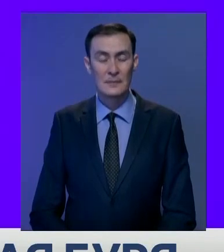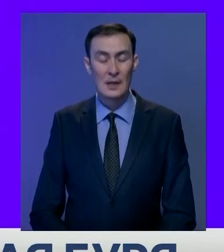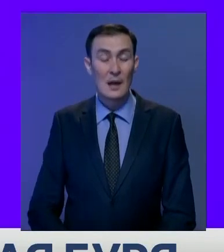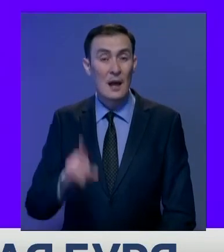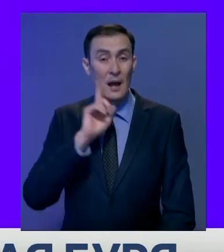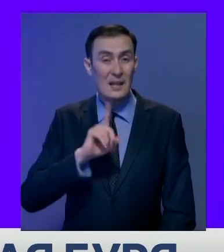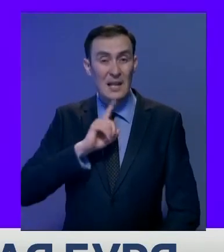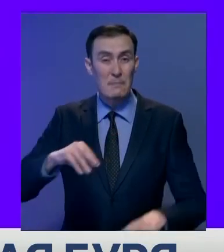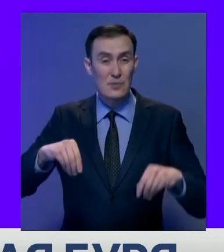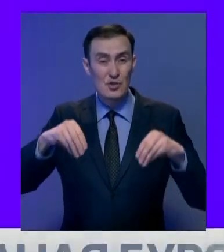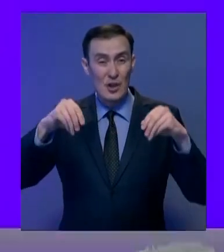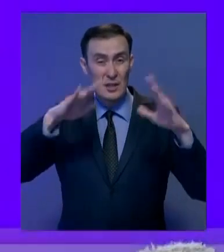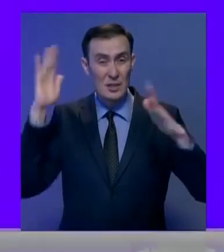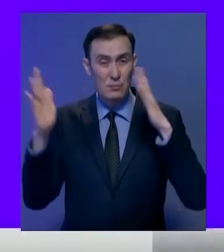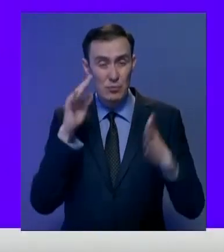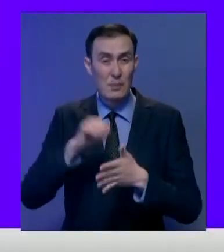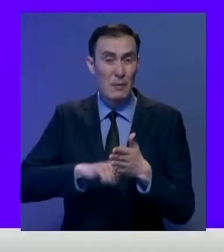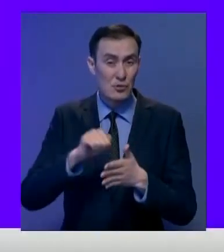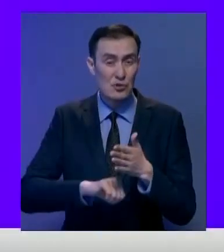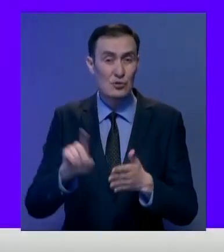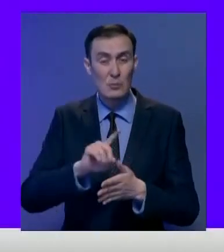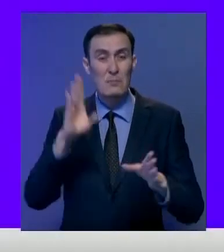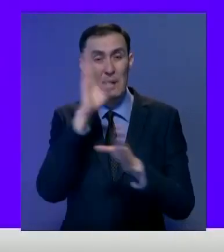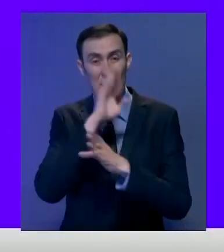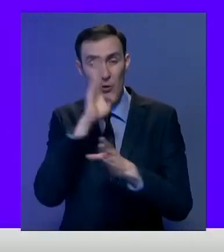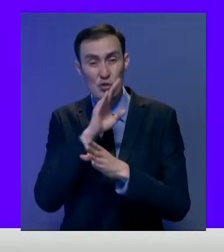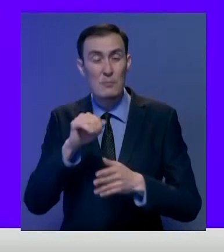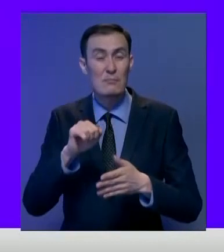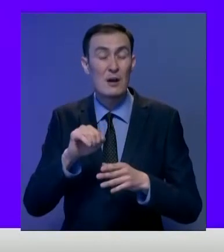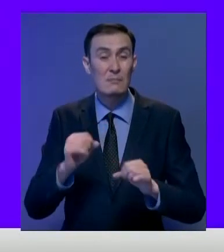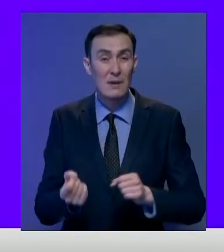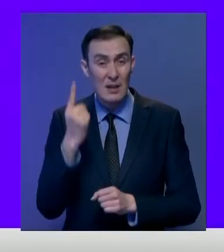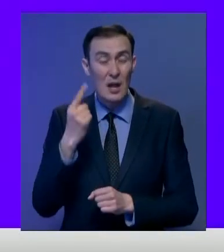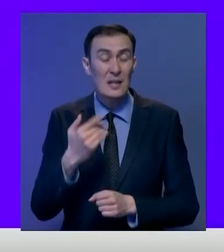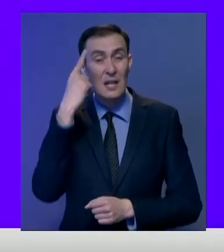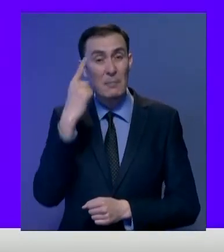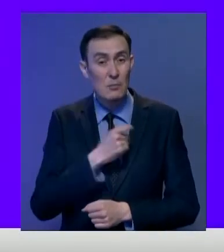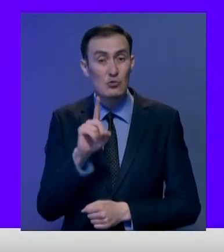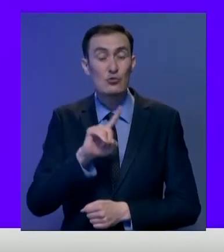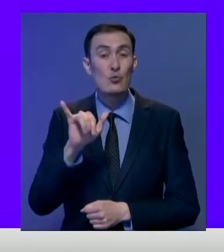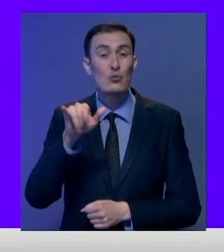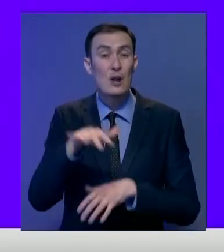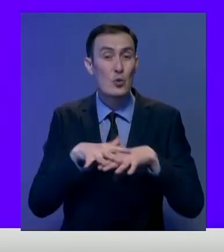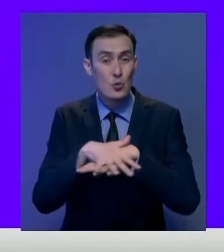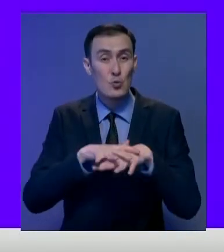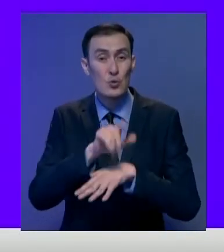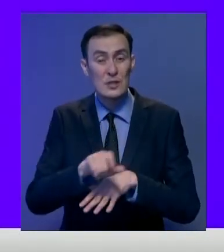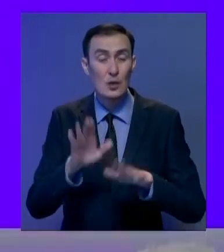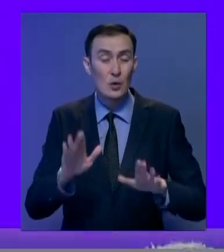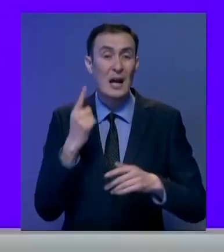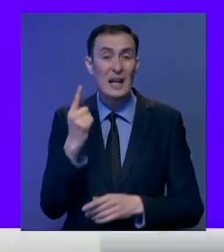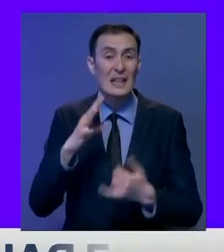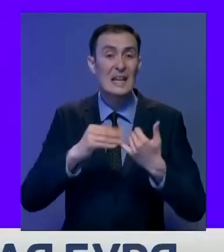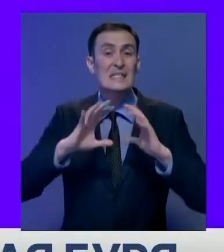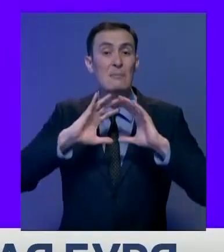Хотя песчаные бури вызваны главным образом природными факторами, они напомнили нам, что у человечества есть только одна